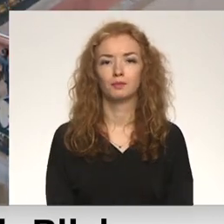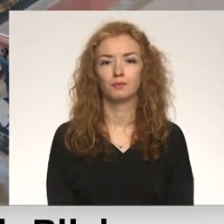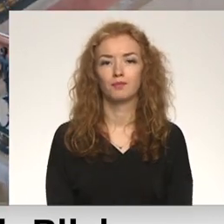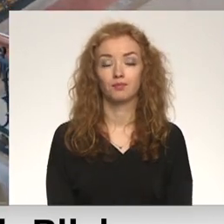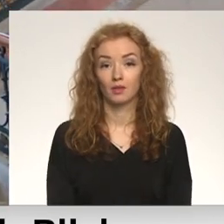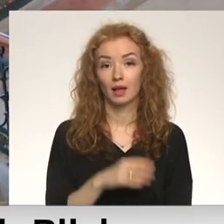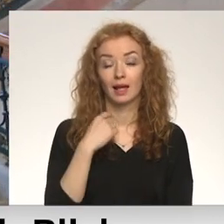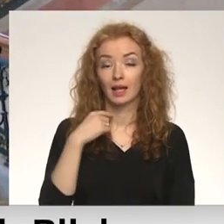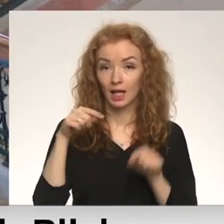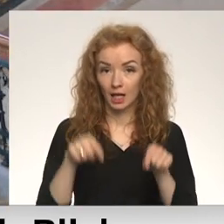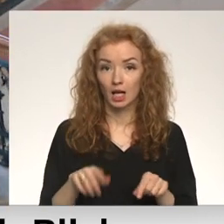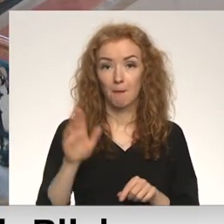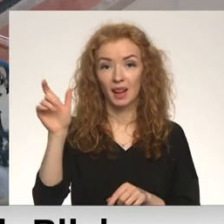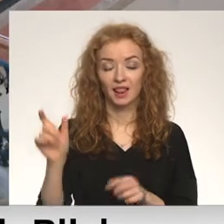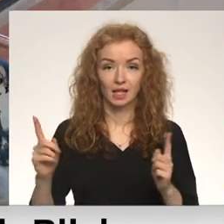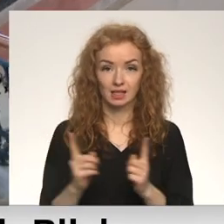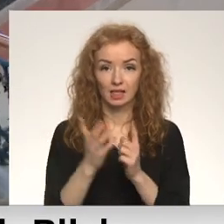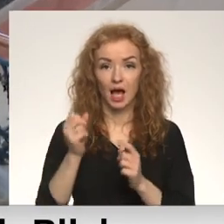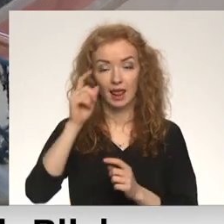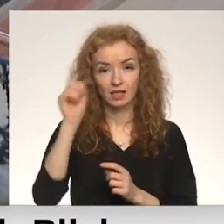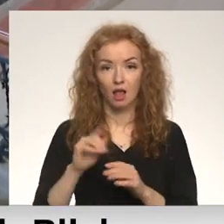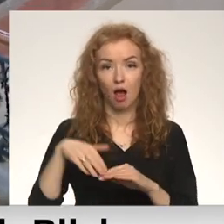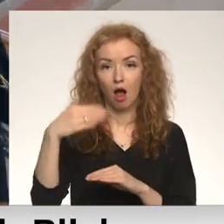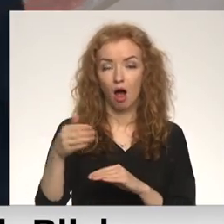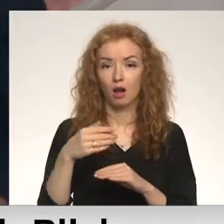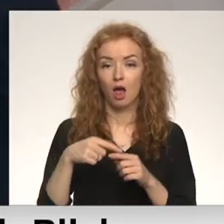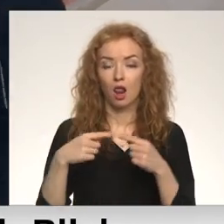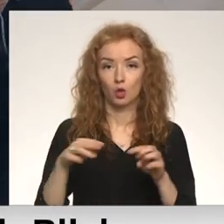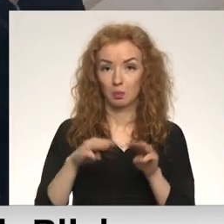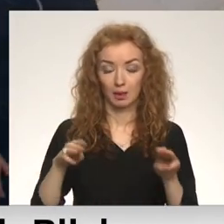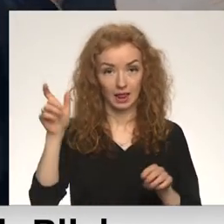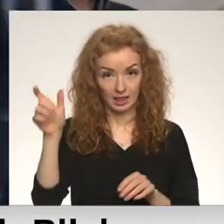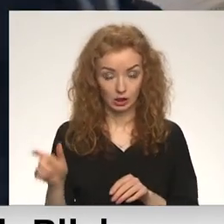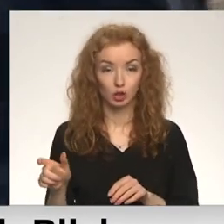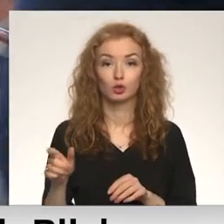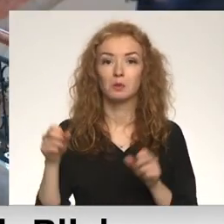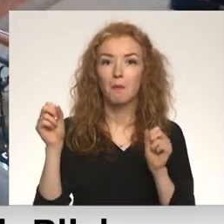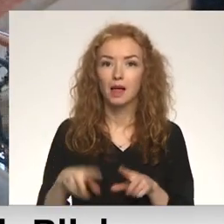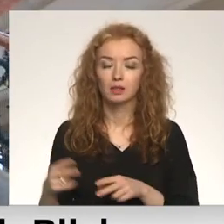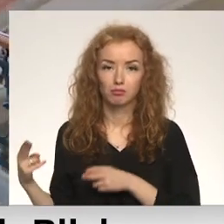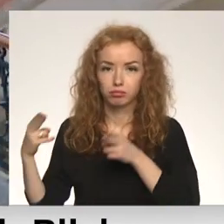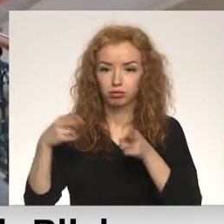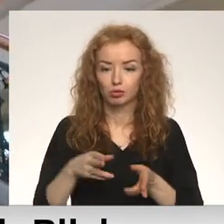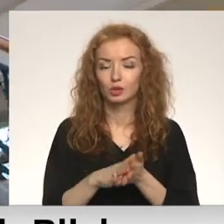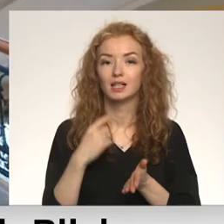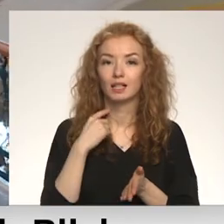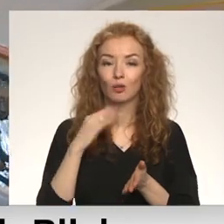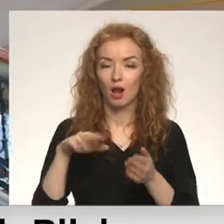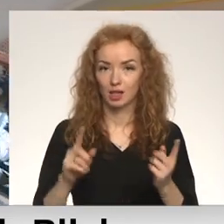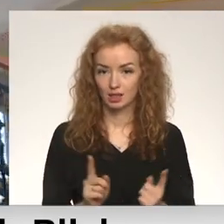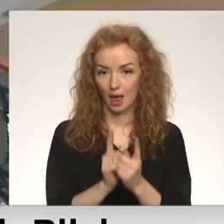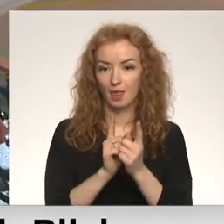Rīgā Blinkens tiksies arī ar Izraēlas ārlietu ministru Jairu Lapidu, kurš speciāli atbraucis uz Rīgu, lai satiktu ASV